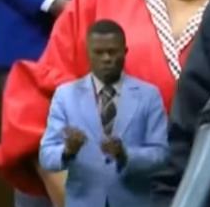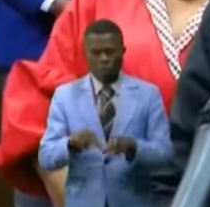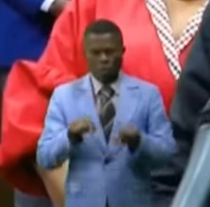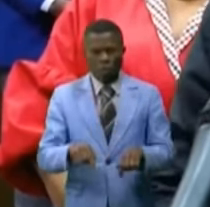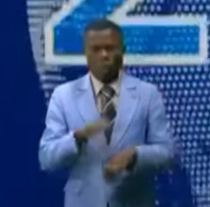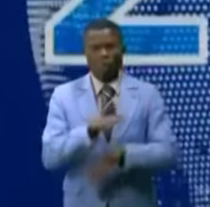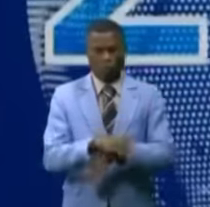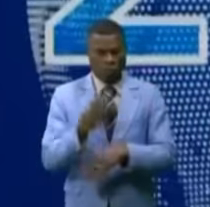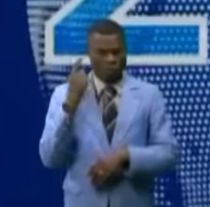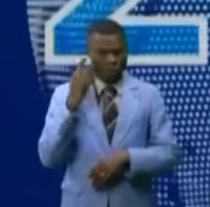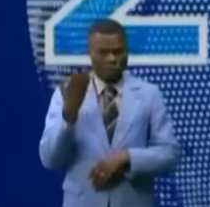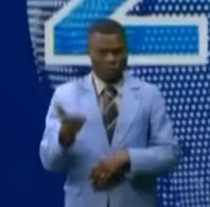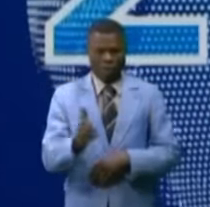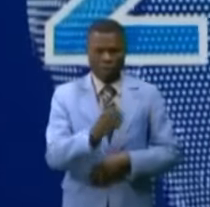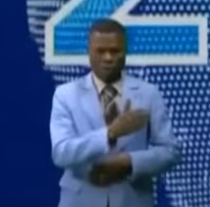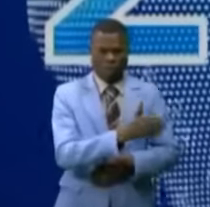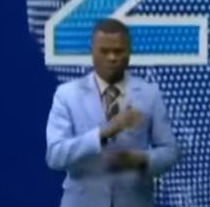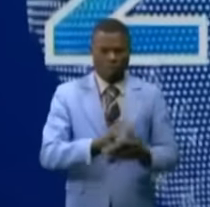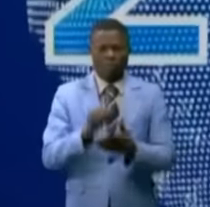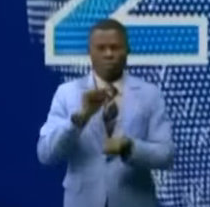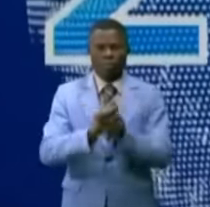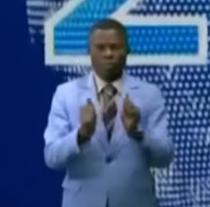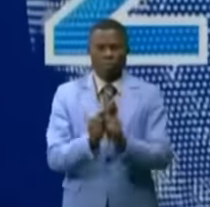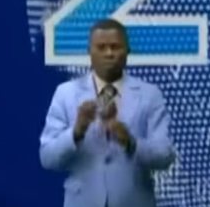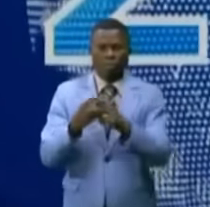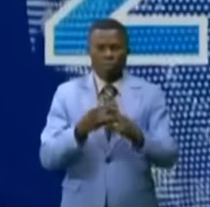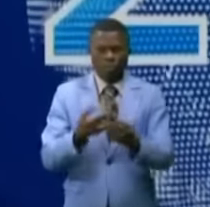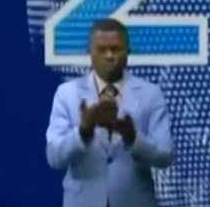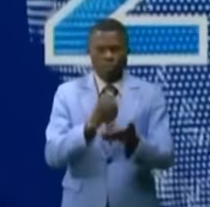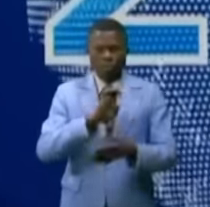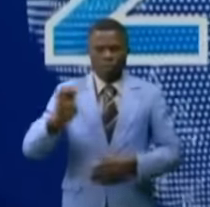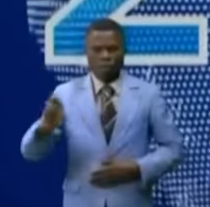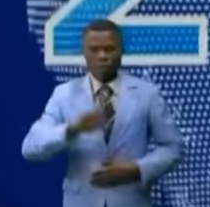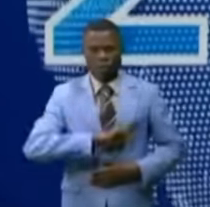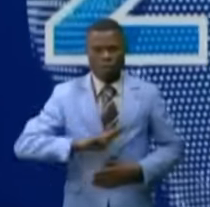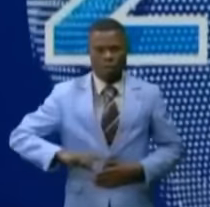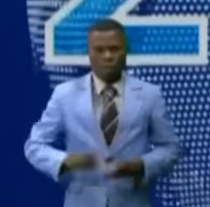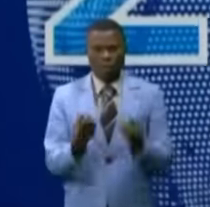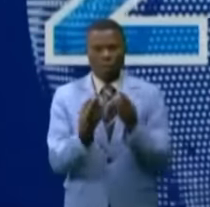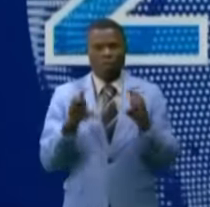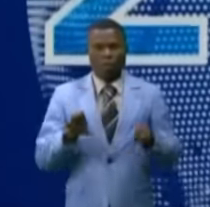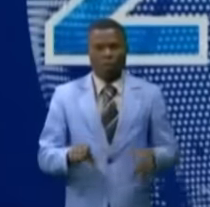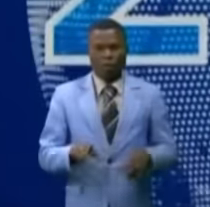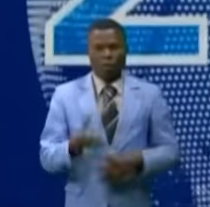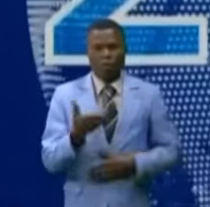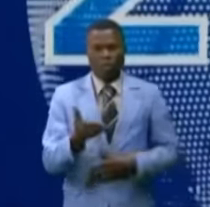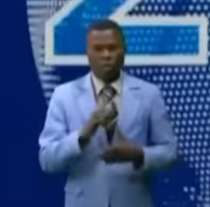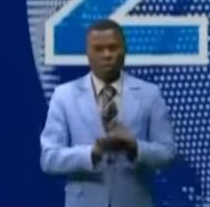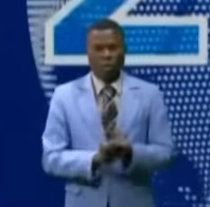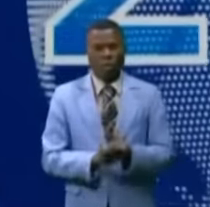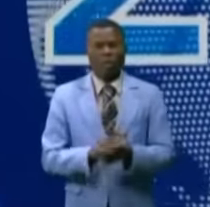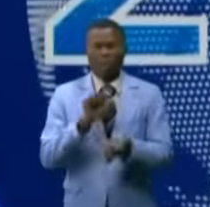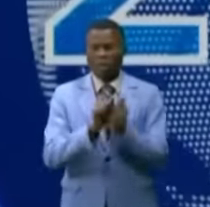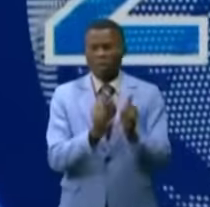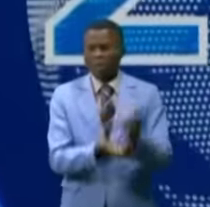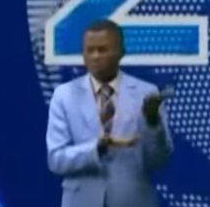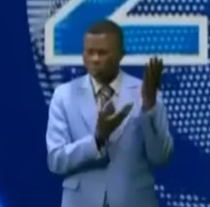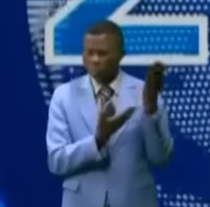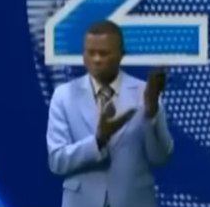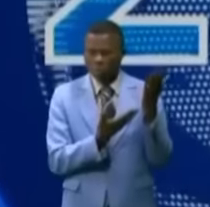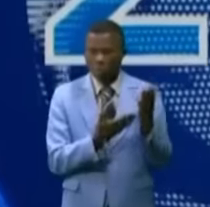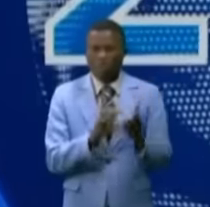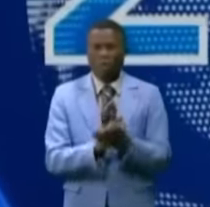soir. Et la situation sécuritaire dans la partie est de la République démocratique du Congo est un sujet au menu